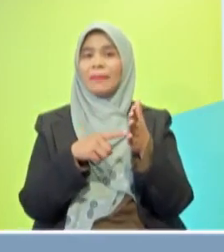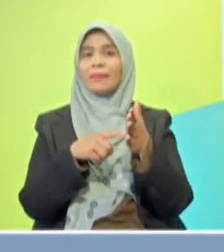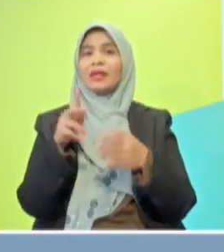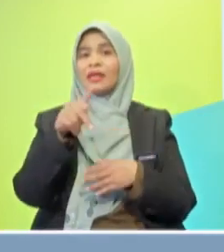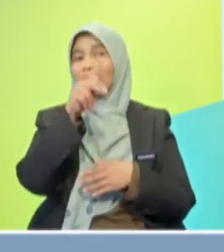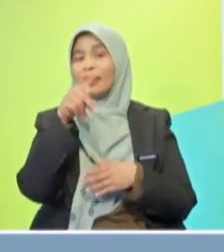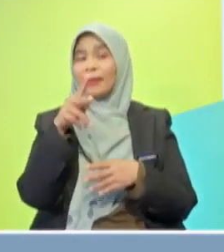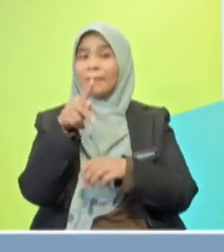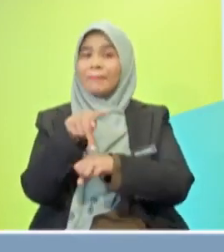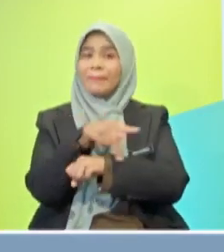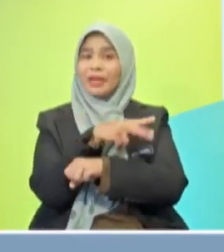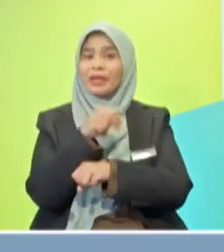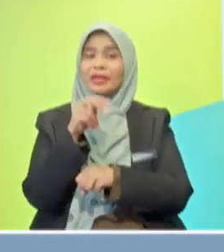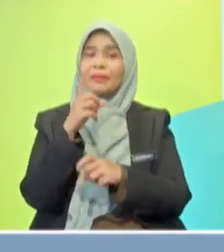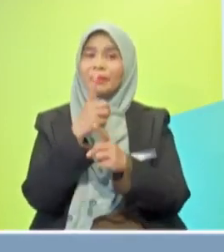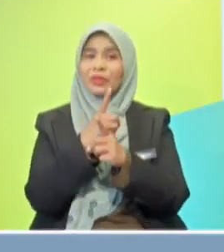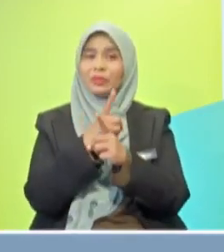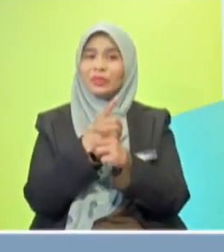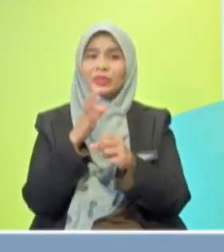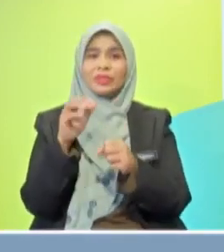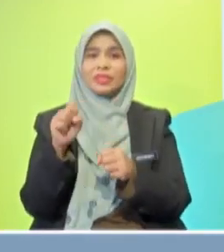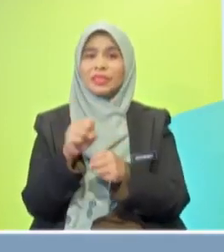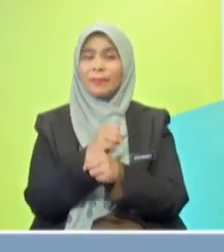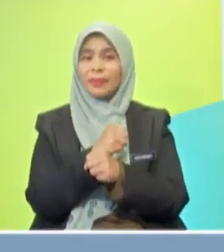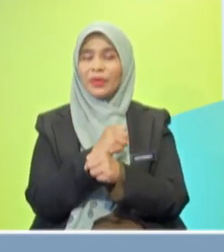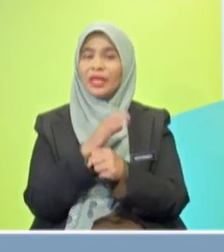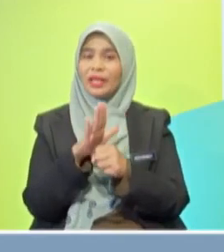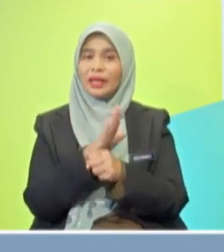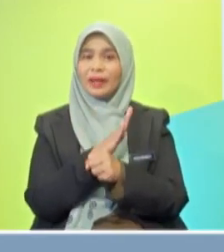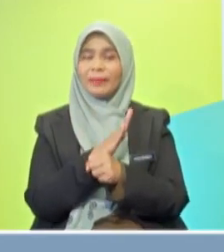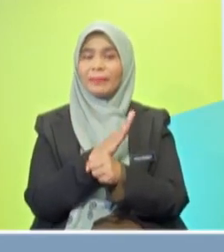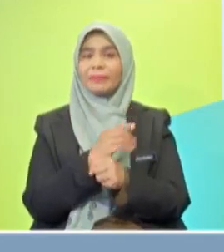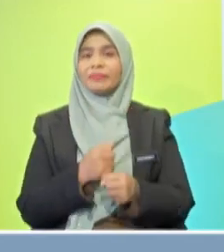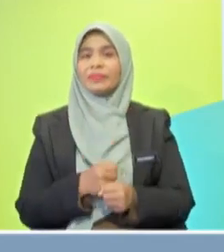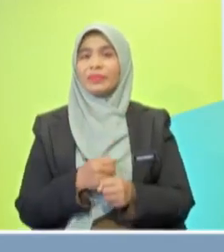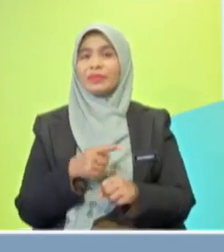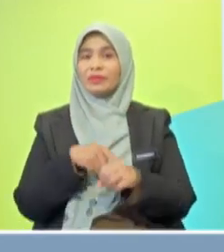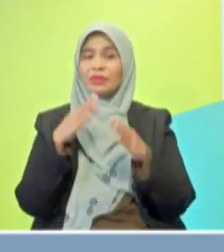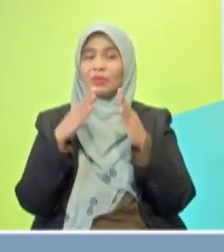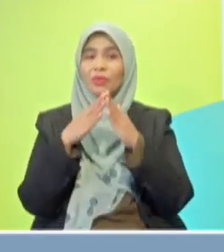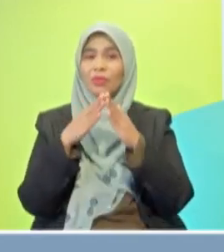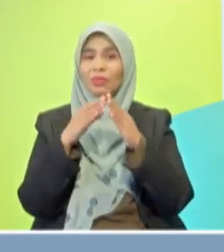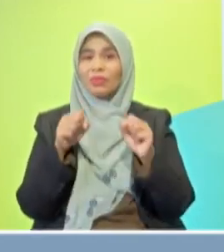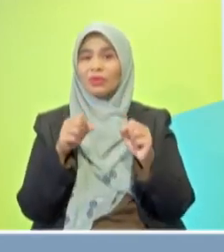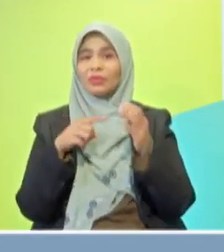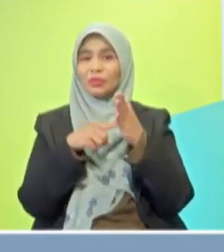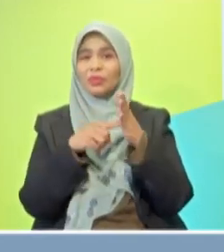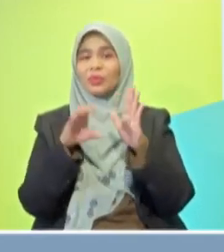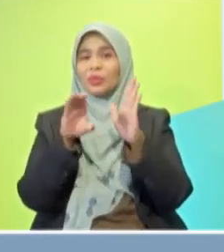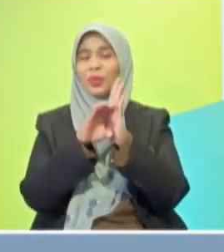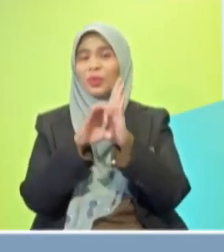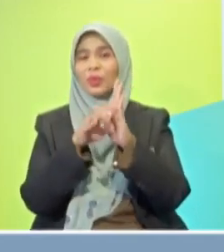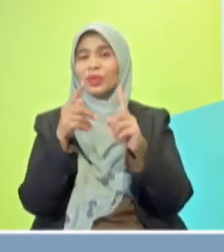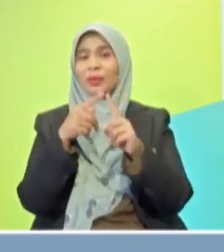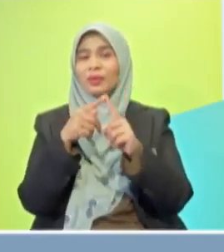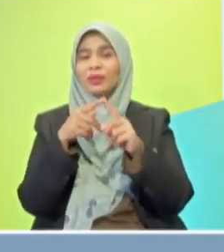pakaian yang betul-betul sempurna menurut syarak. Ada tak kat rumah yang boleh tunjuk contoh kepada Ustazah? Tadi